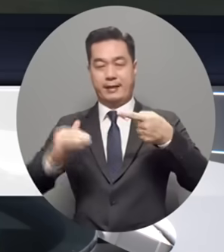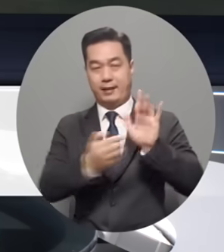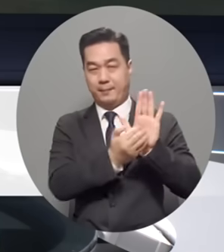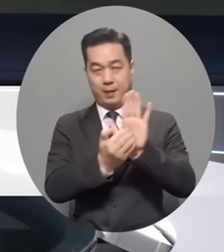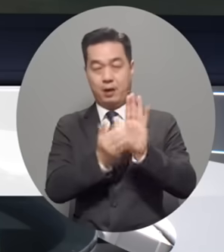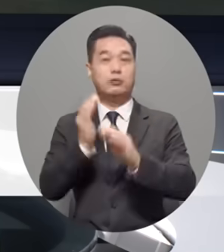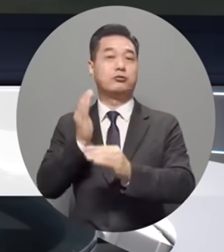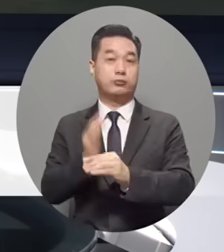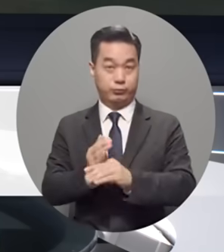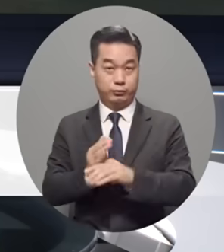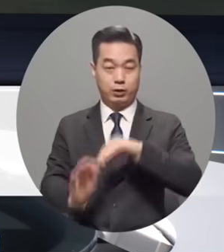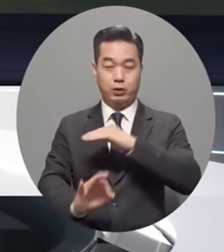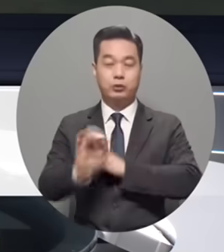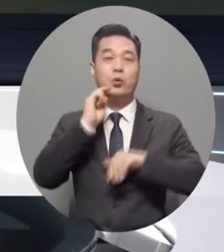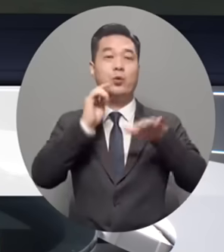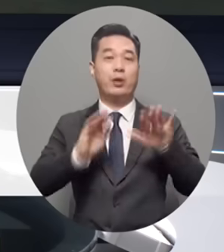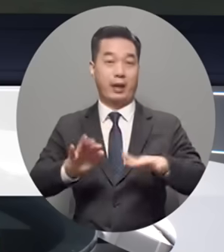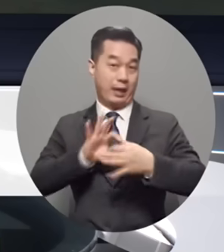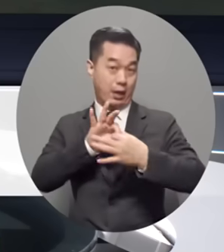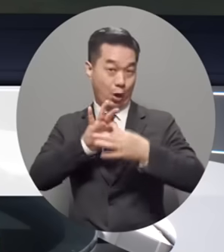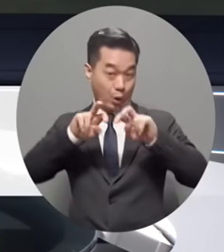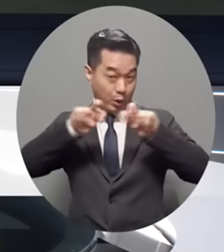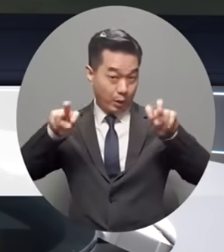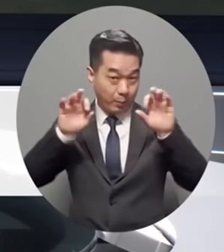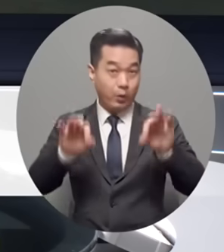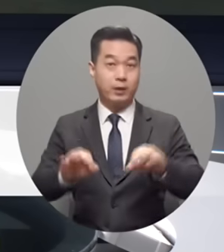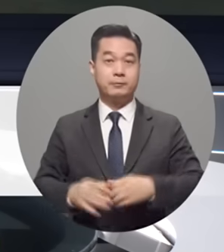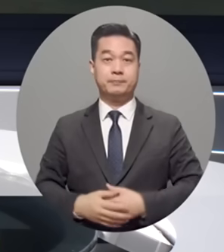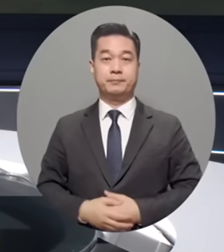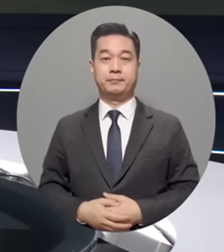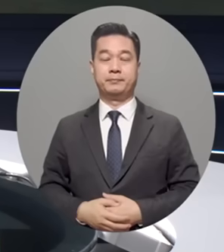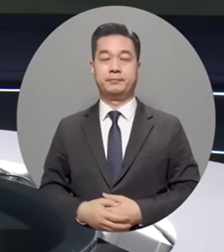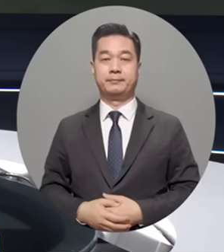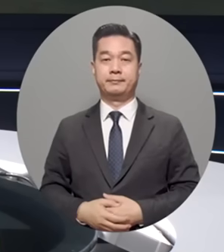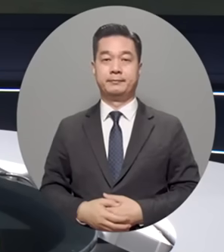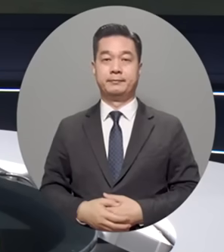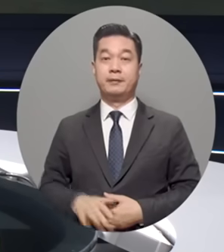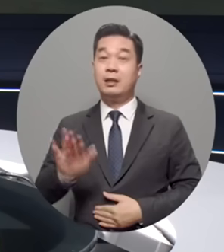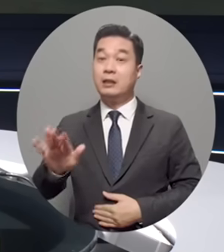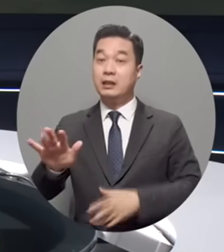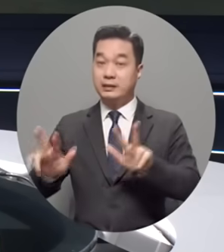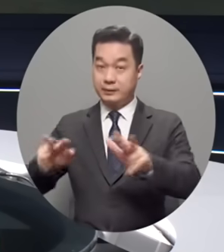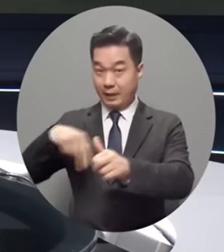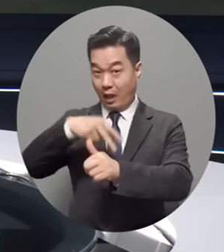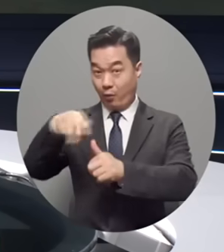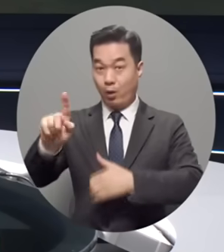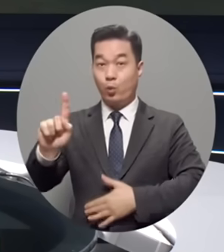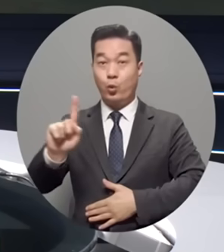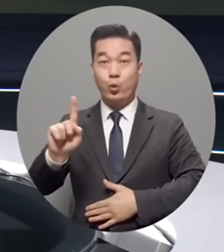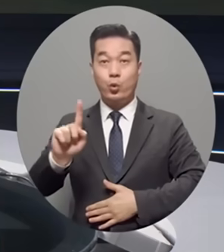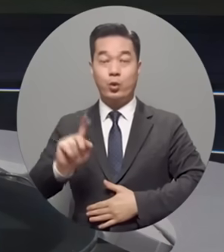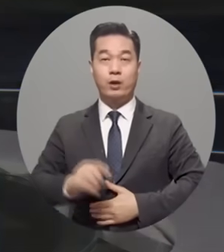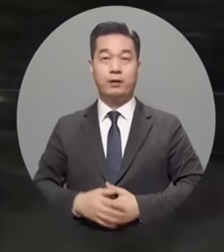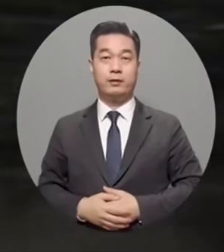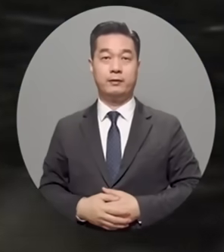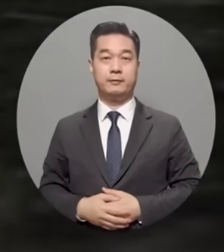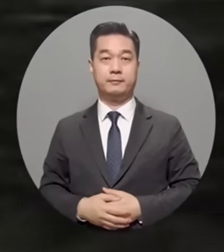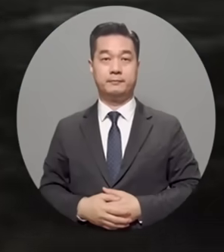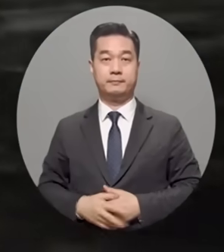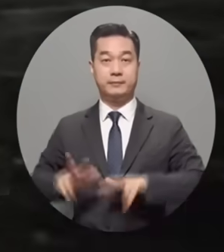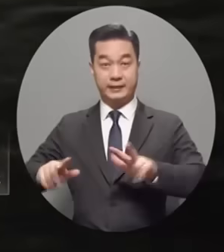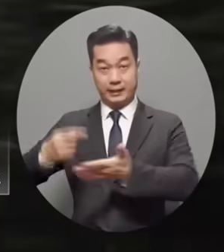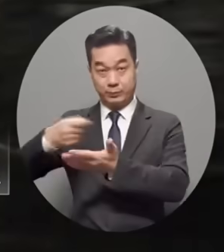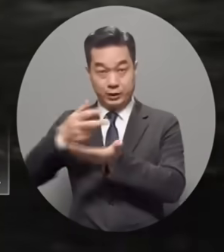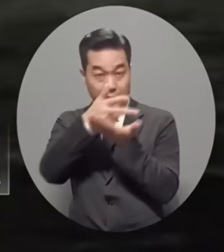강원도 동해안에 있는 취재기자 연결해서 자세한 소식 들어보겠습니다. 홍한표 기자, 지금 상황 전해주시죠. 네, 지금 취재진의